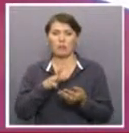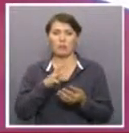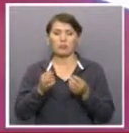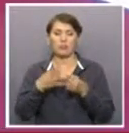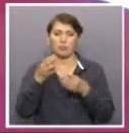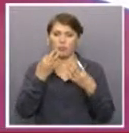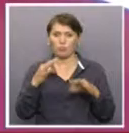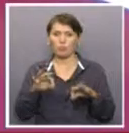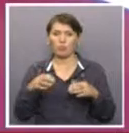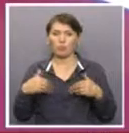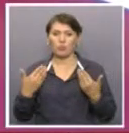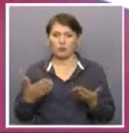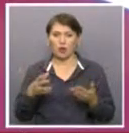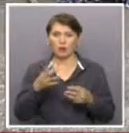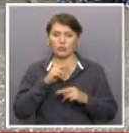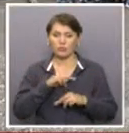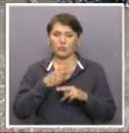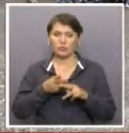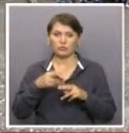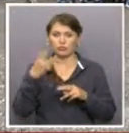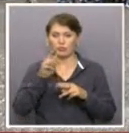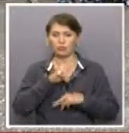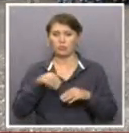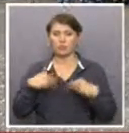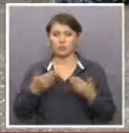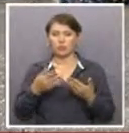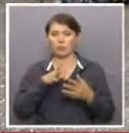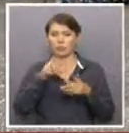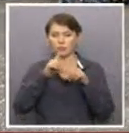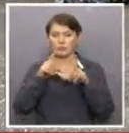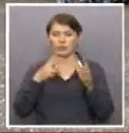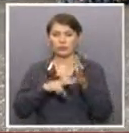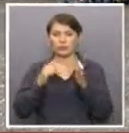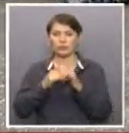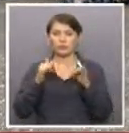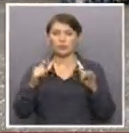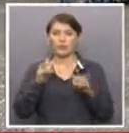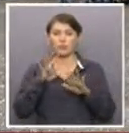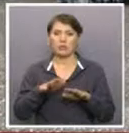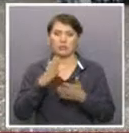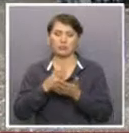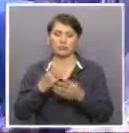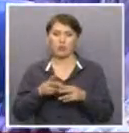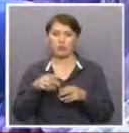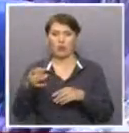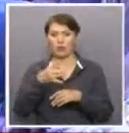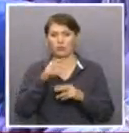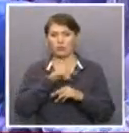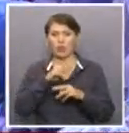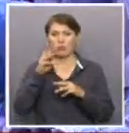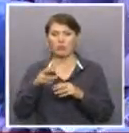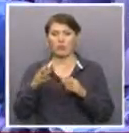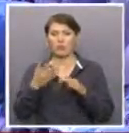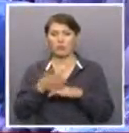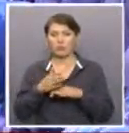қатар бос орын ұсынып отыр. Жәрменкеге қатысқан 30 жұмыс беруші мекеме 80-нен аса орына келіпті. Оған қоса аудандық жұмыспен қамту